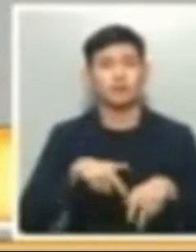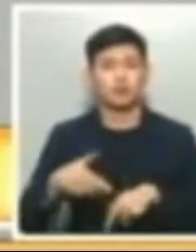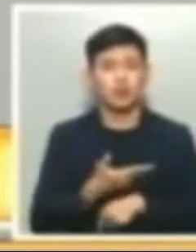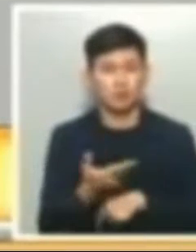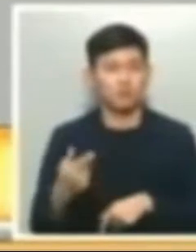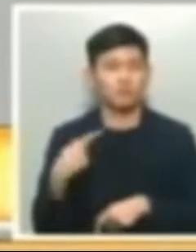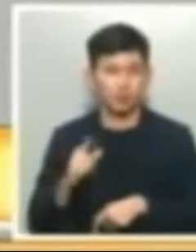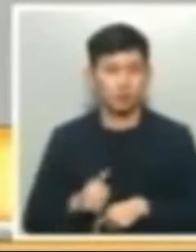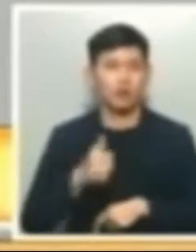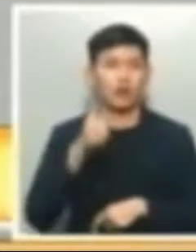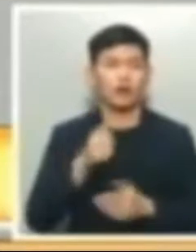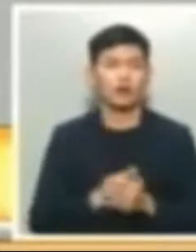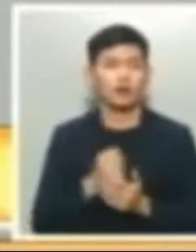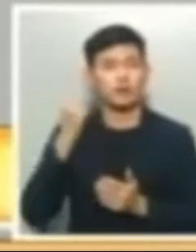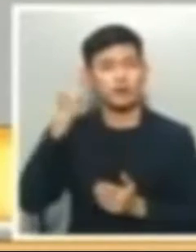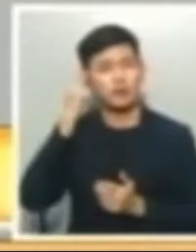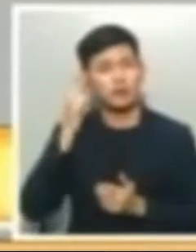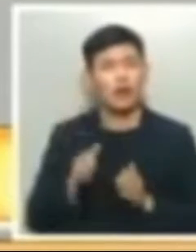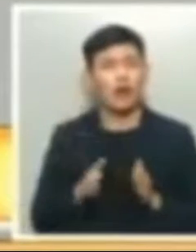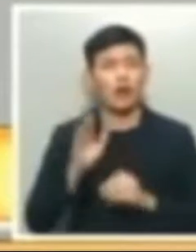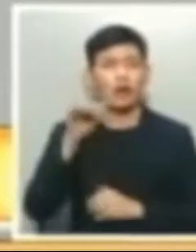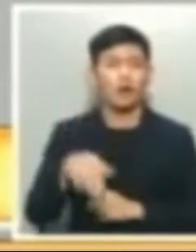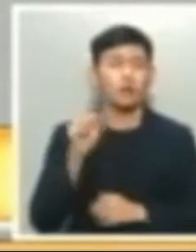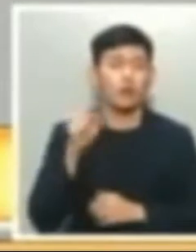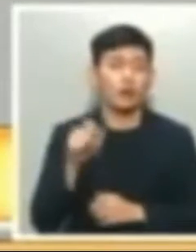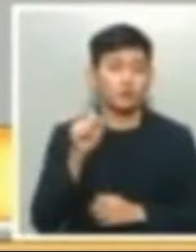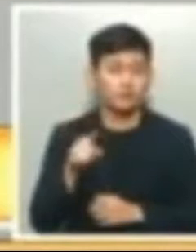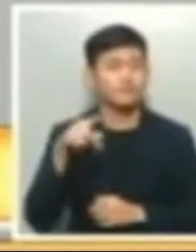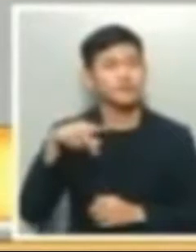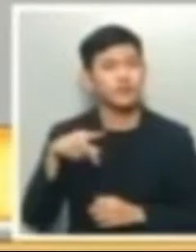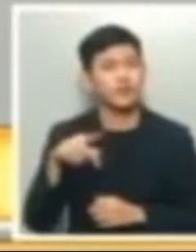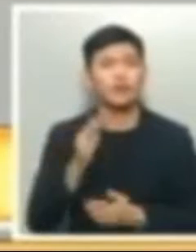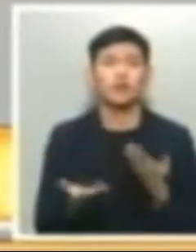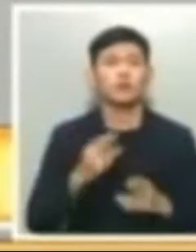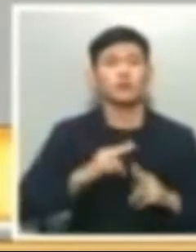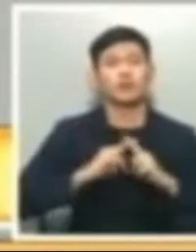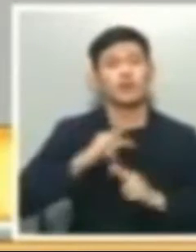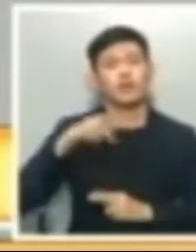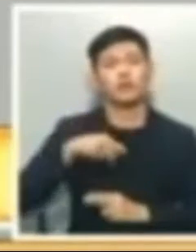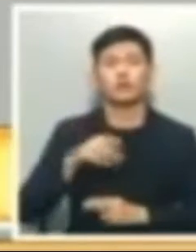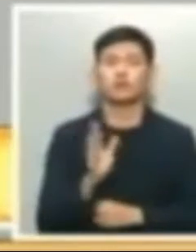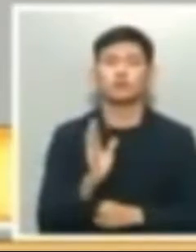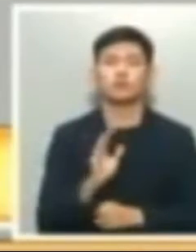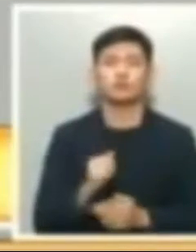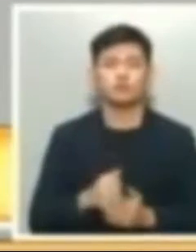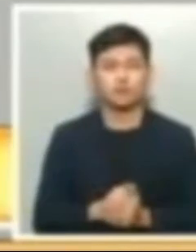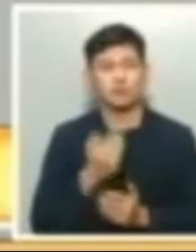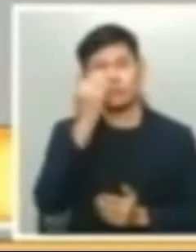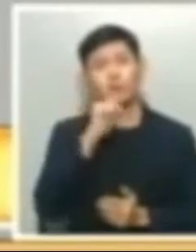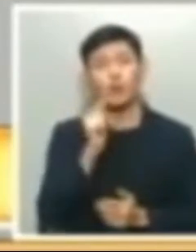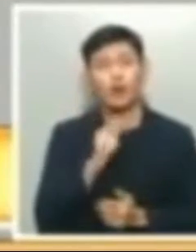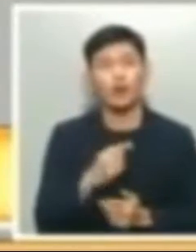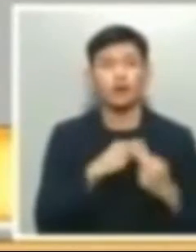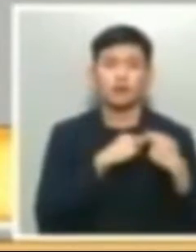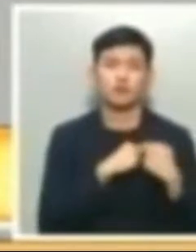ได้รับประโยชน์ไม่ใช่ทั้งการทางพิเศษแล้วก็ไม่ใช่ทั้งบริษัทเอกชนนะครับเพราะว่าประชาชนแบกรับภาระ